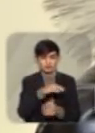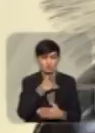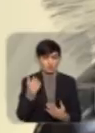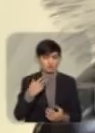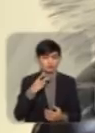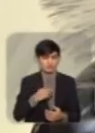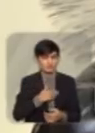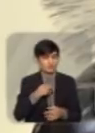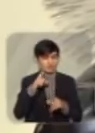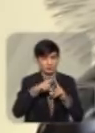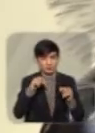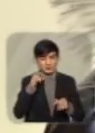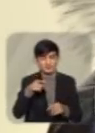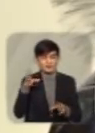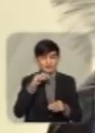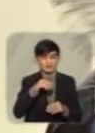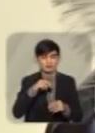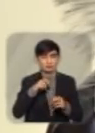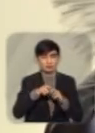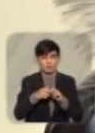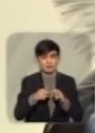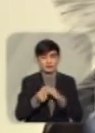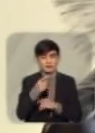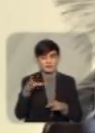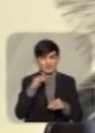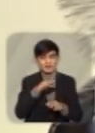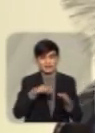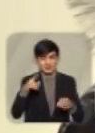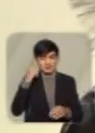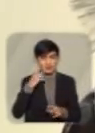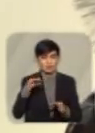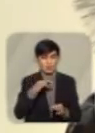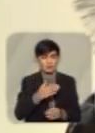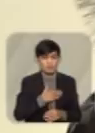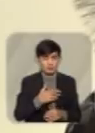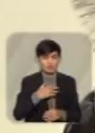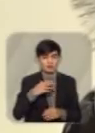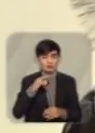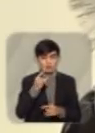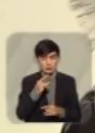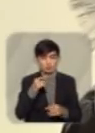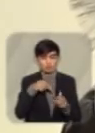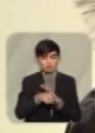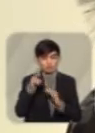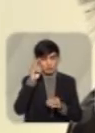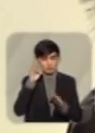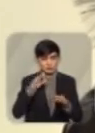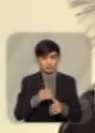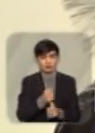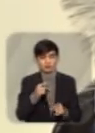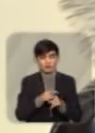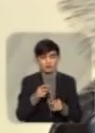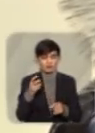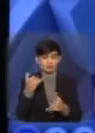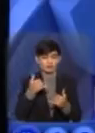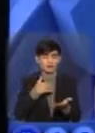келмейді. Ал егер сол сәтте жағдай осылай болды десе, балама таза киім апарып бәрін ауыстырып жағдай былай ушықпас еді